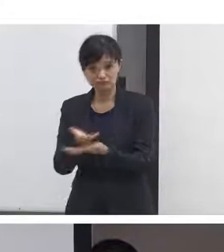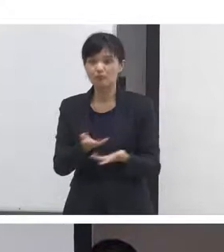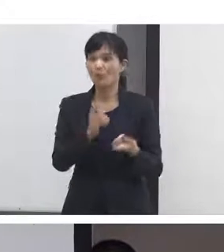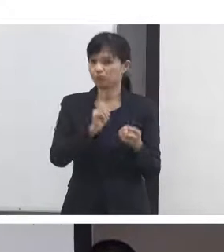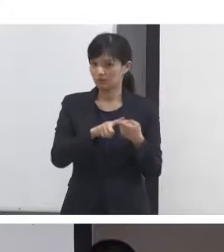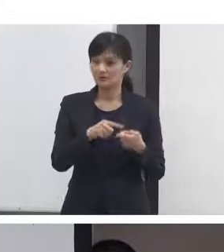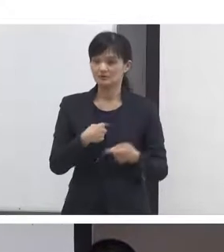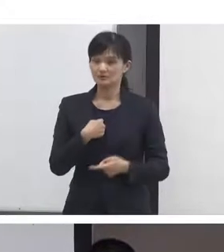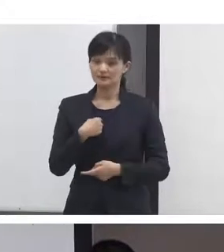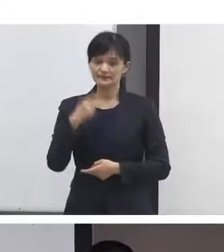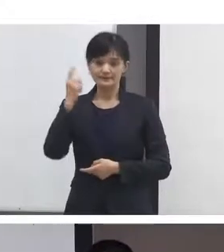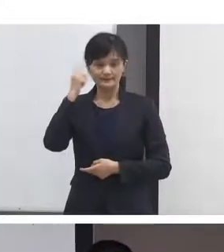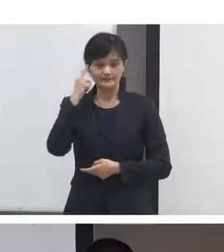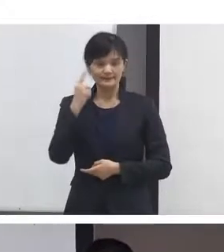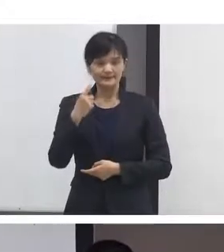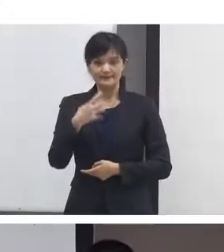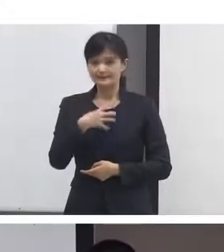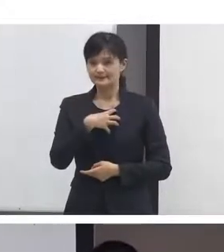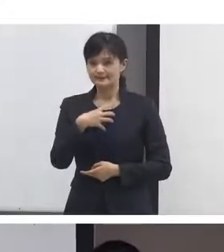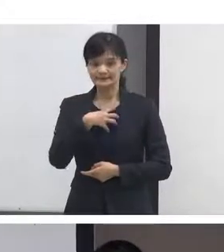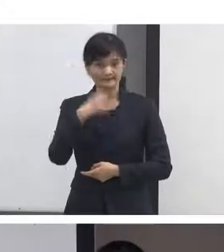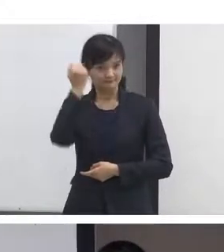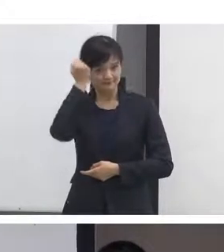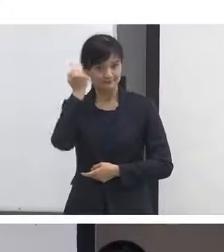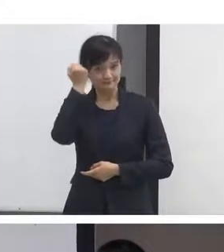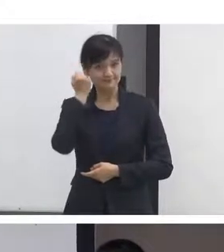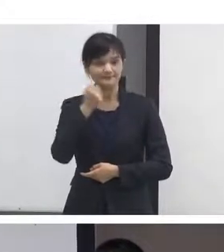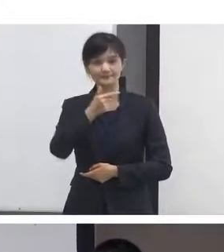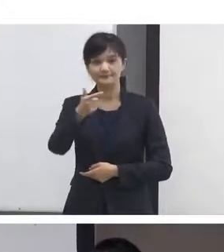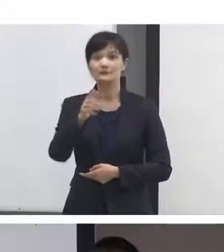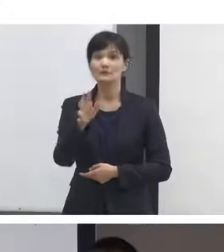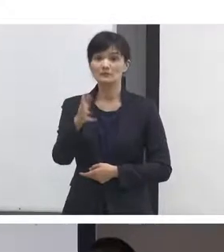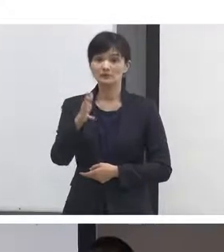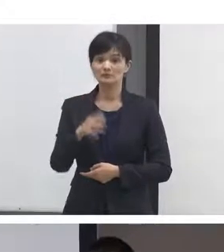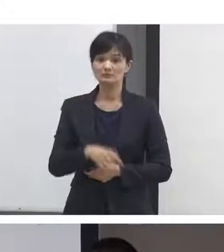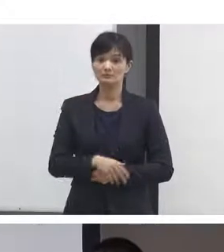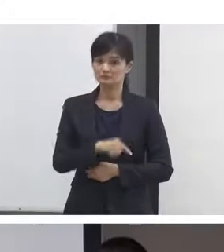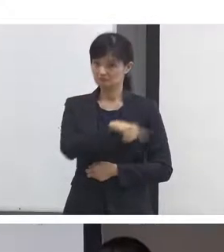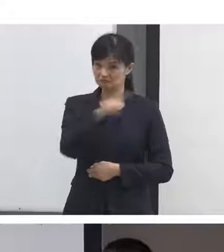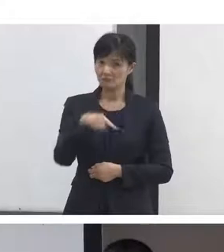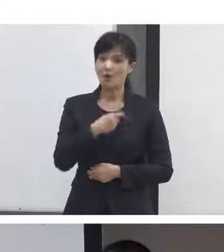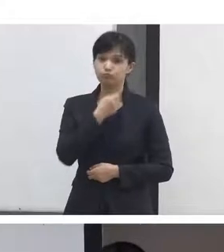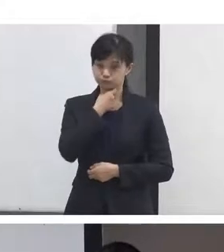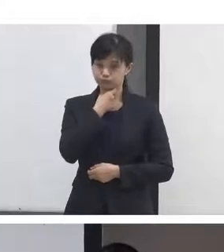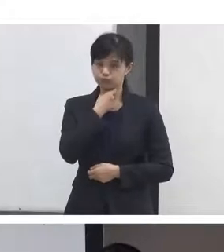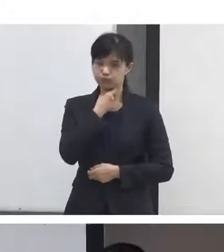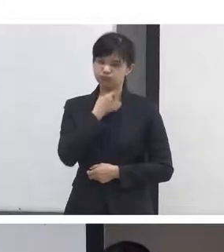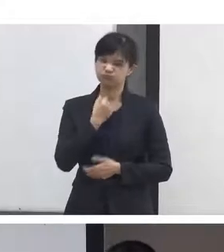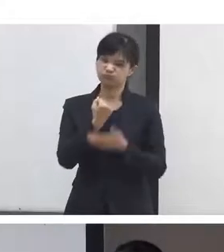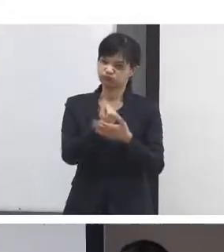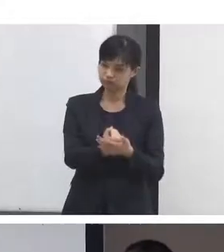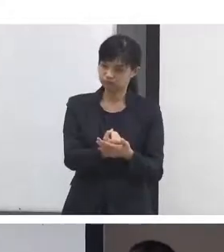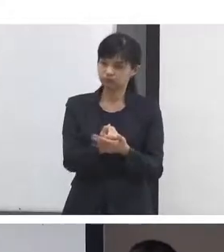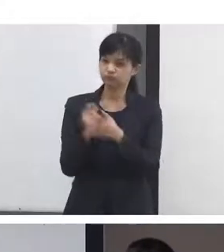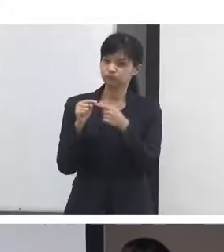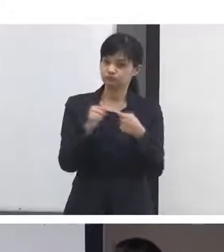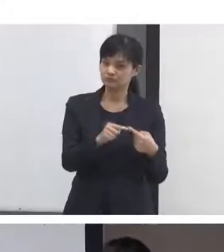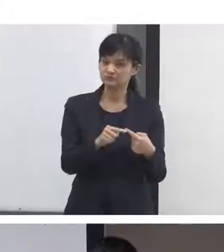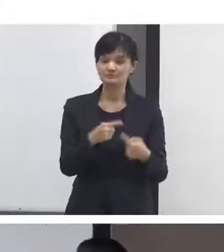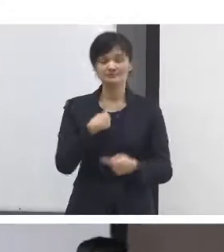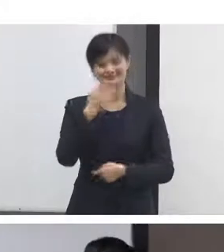实是一件很可怕的，很痛苦的过程。那为什么还有人愿意做呢？我也不知道，那这个是我第一